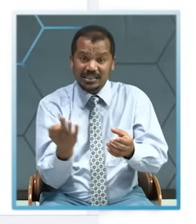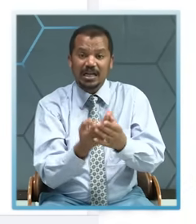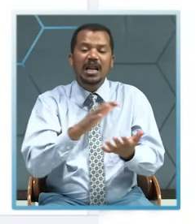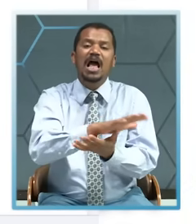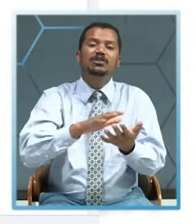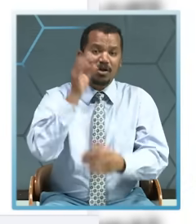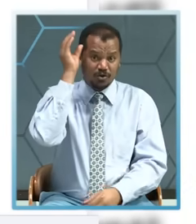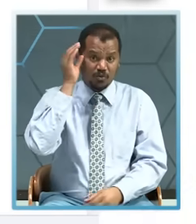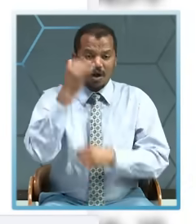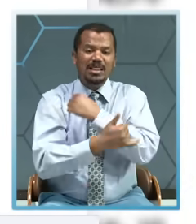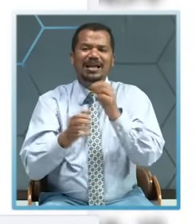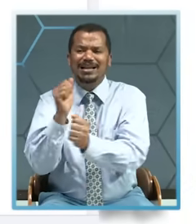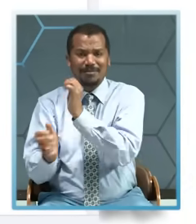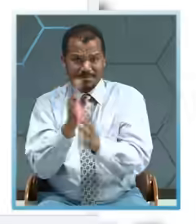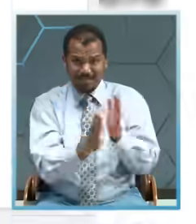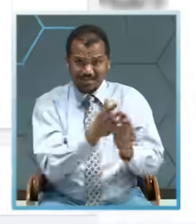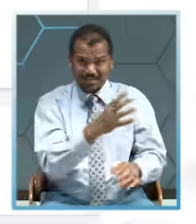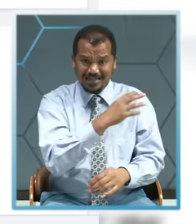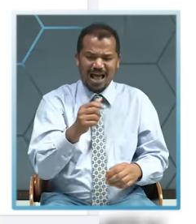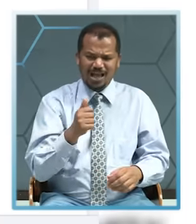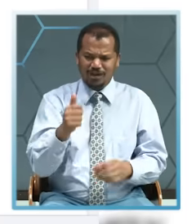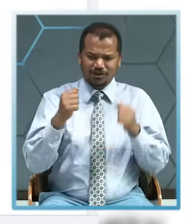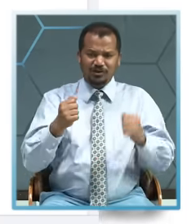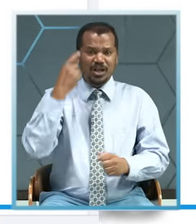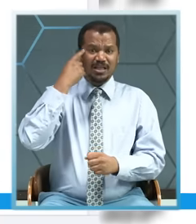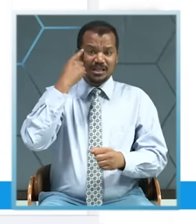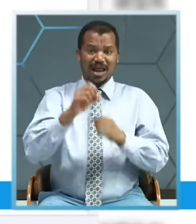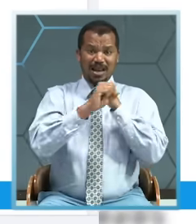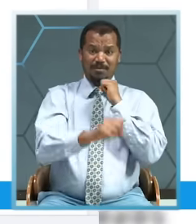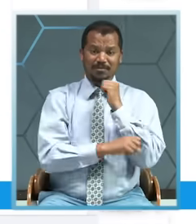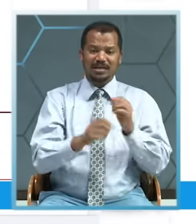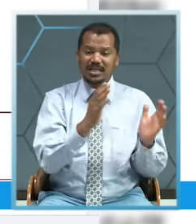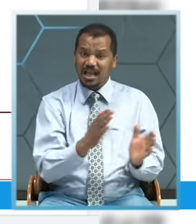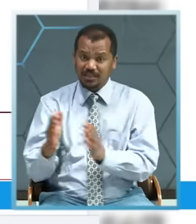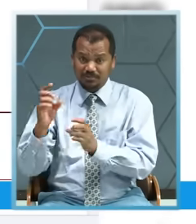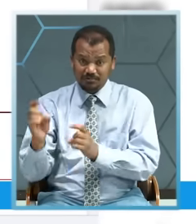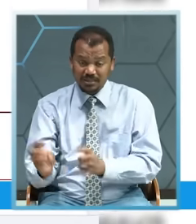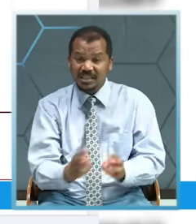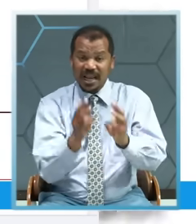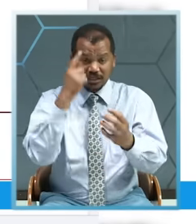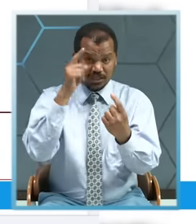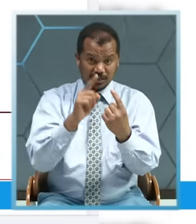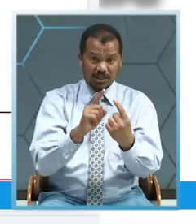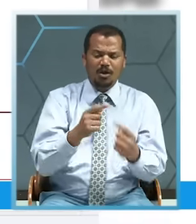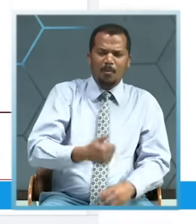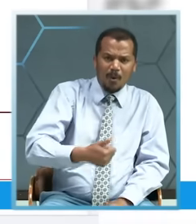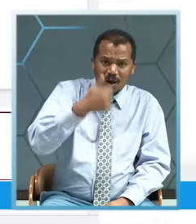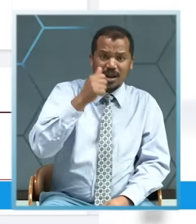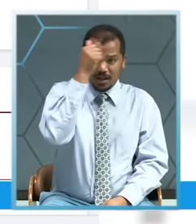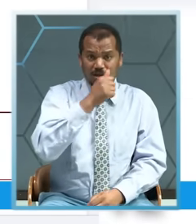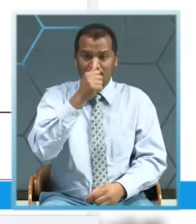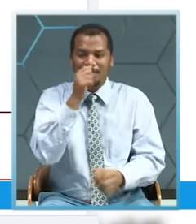86 ገጹ ሰነድ አሸባሪ ህዋት አገር ለመበታተንና ራስዋን የቻለች ትግራይን ለመመስረት ያዘጋጀው ስትራቴጂክ እቅድ